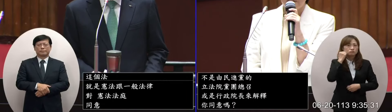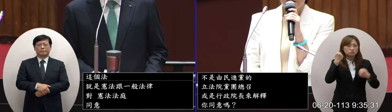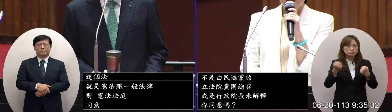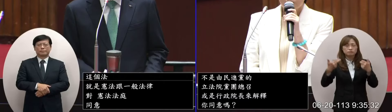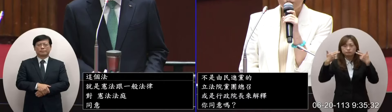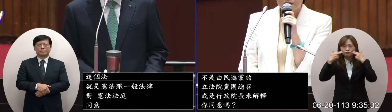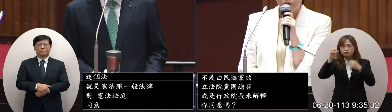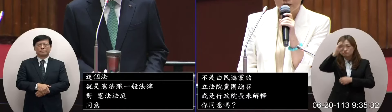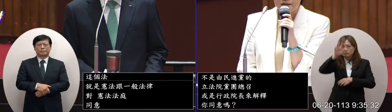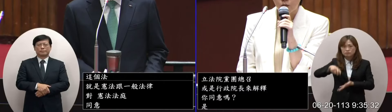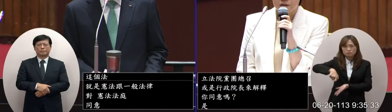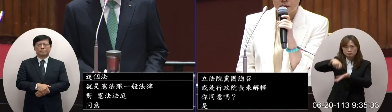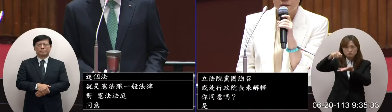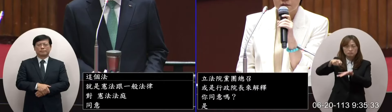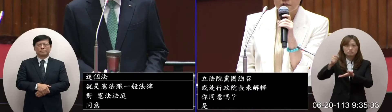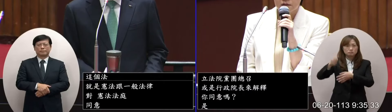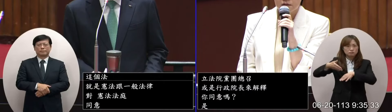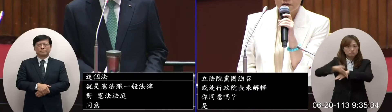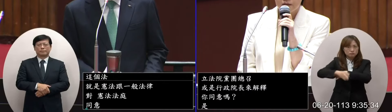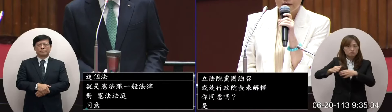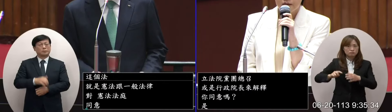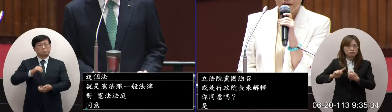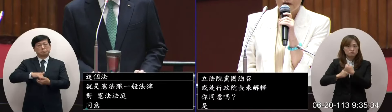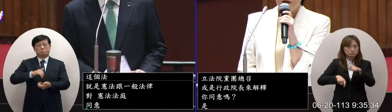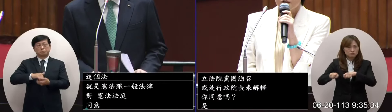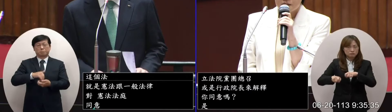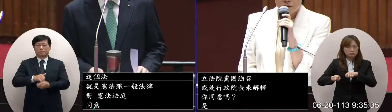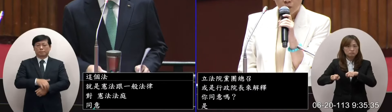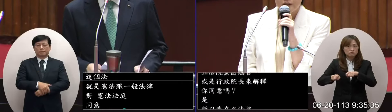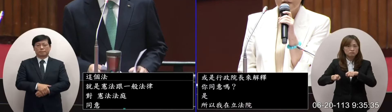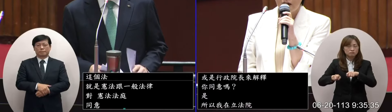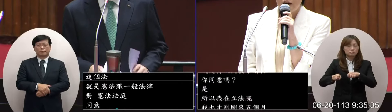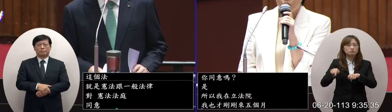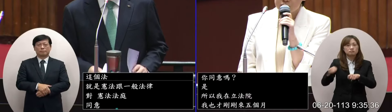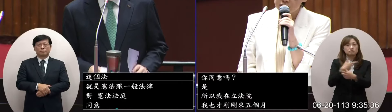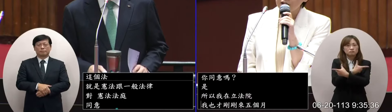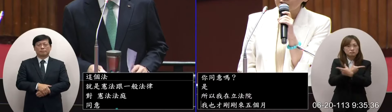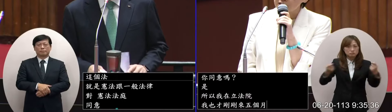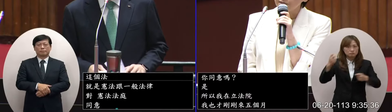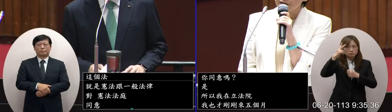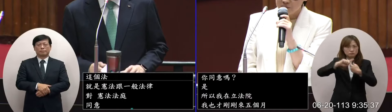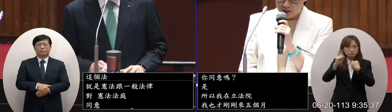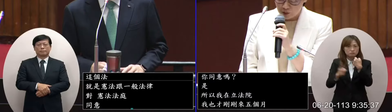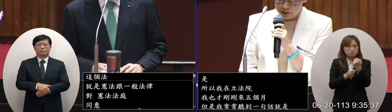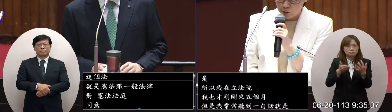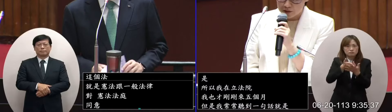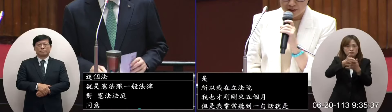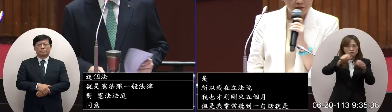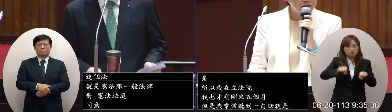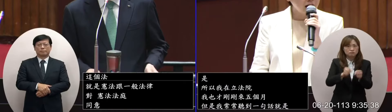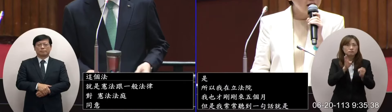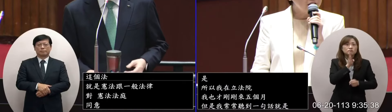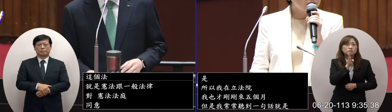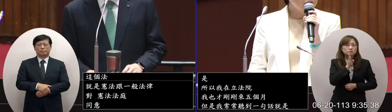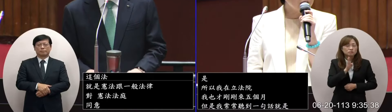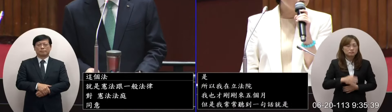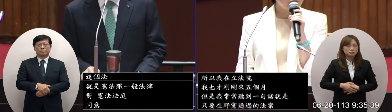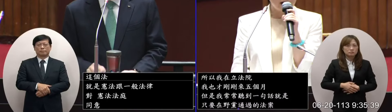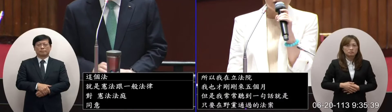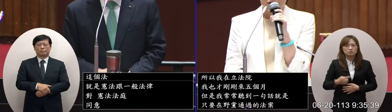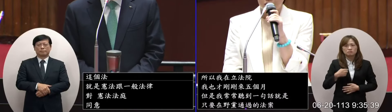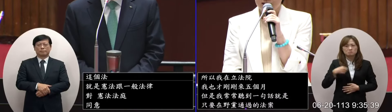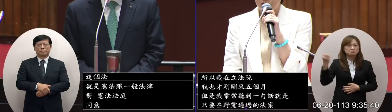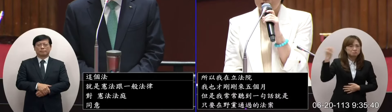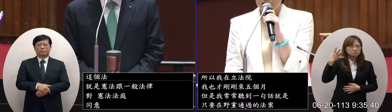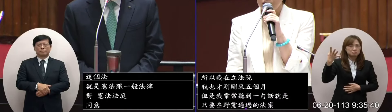通过的法案都是毁宪乱政。 不一定是这样子。 我听到，我至少在这边立过几个法，只要提